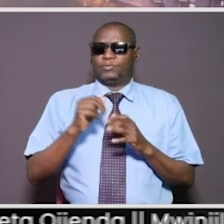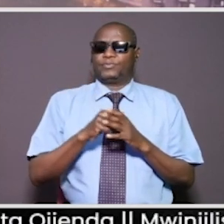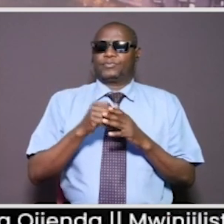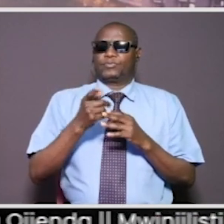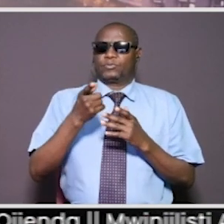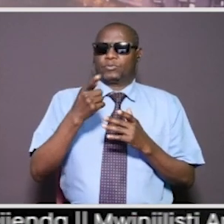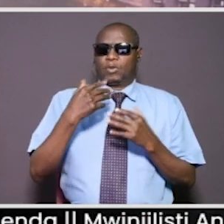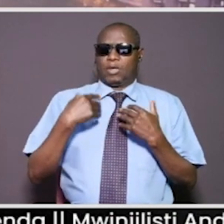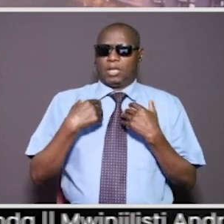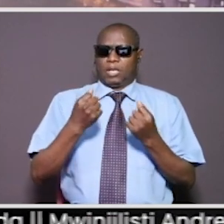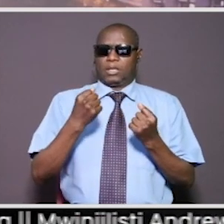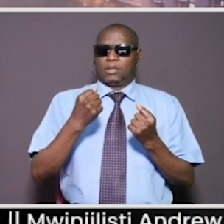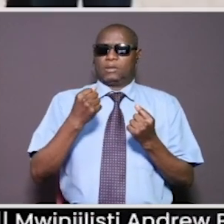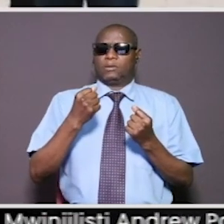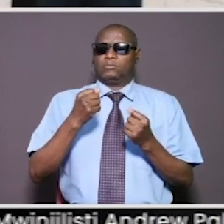afya nchini.